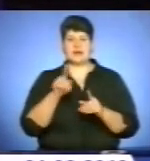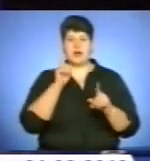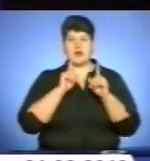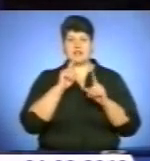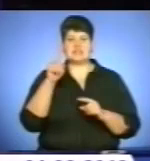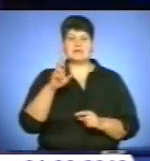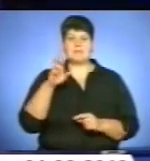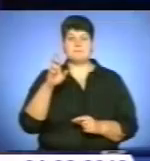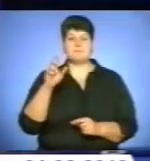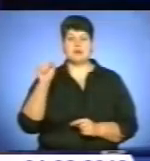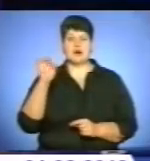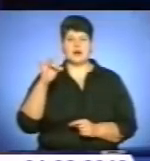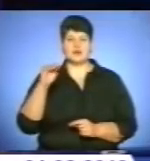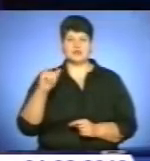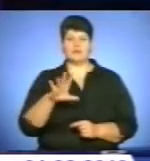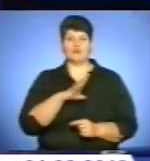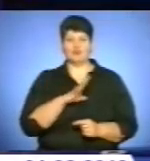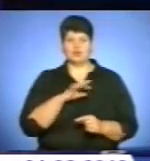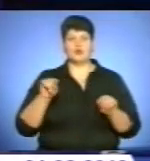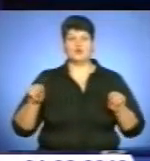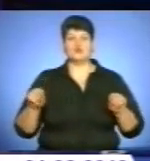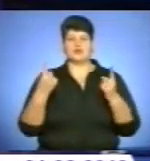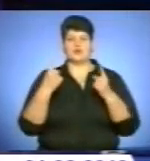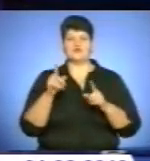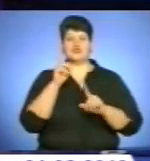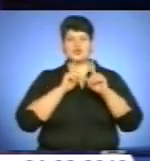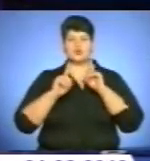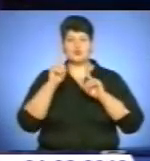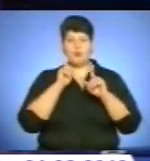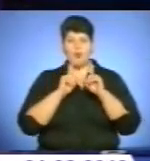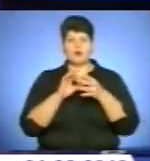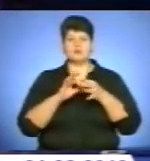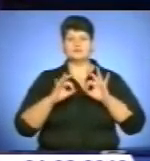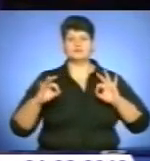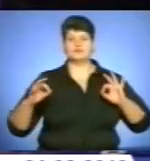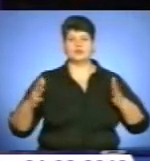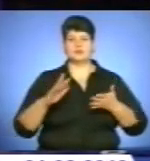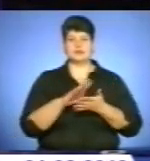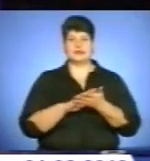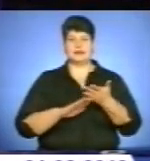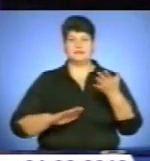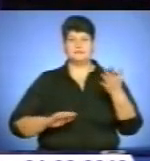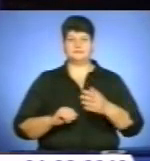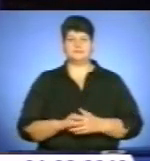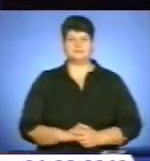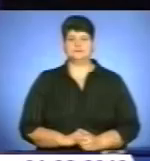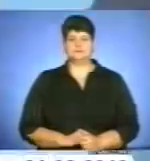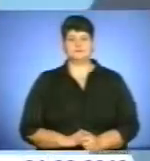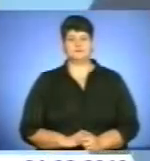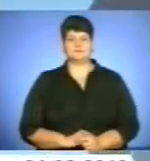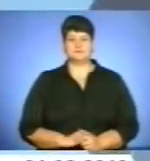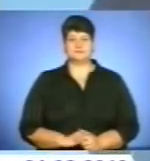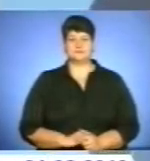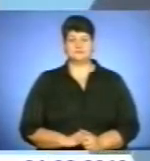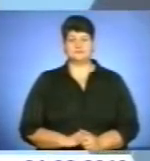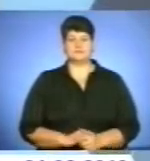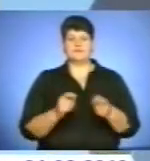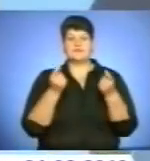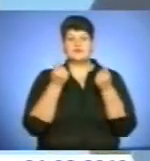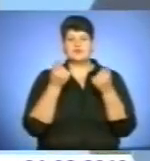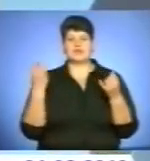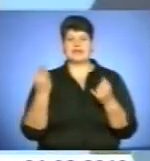відбулися установчі збори учасників цього масштабного проєкту. Подробиці у сюжеті Анжели Шови. Трохи